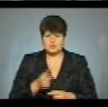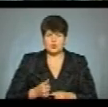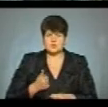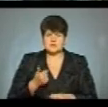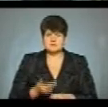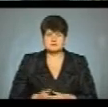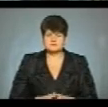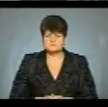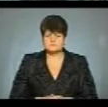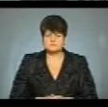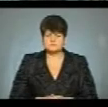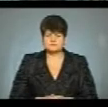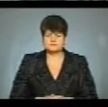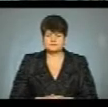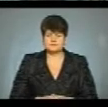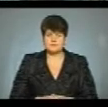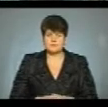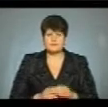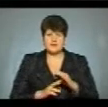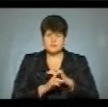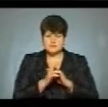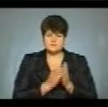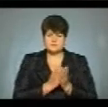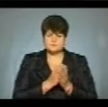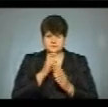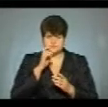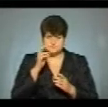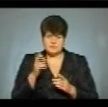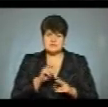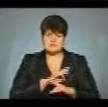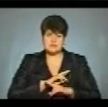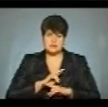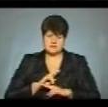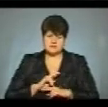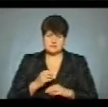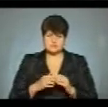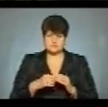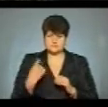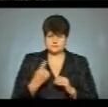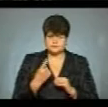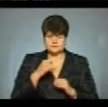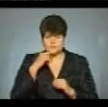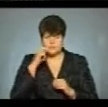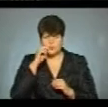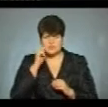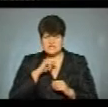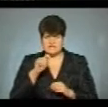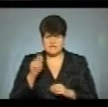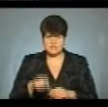гордись. У каплиці пантеоні відслужили панахиду за загиблими із Херсонщини у російсько-українській